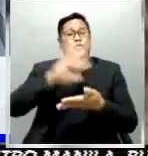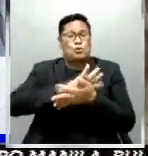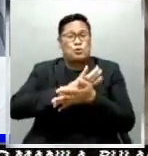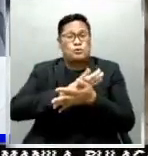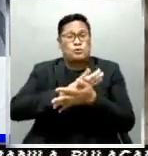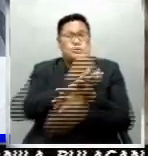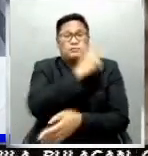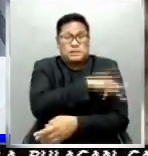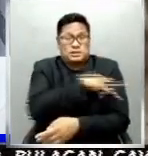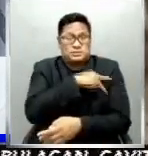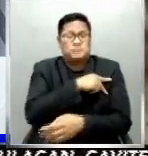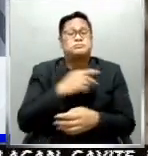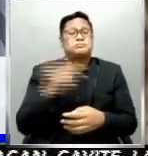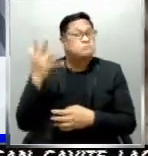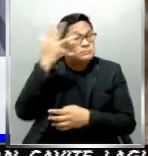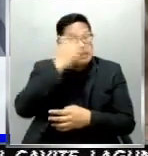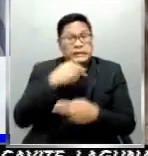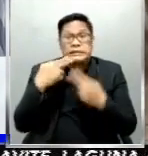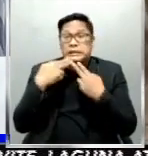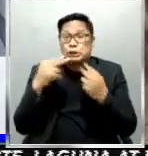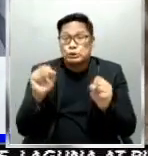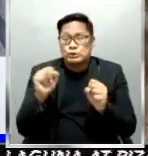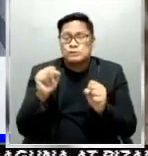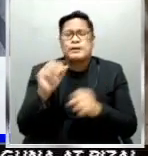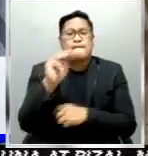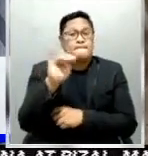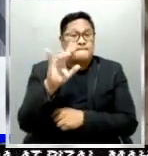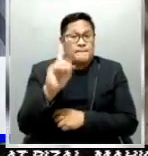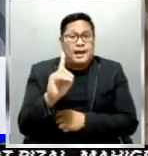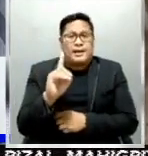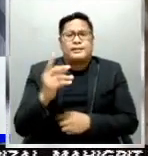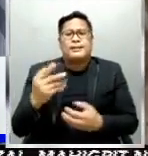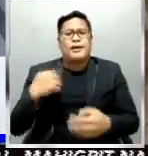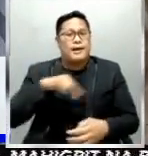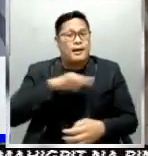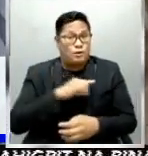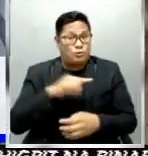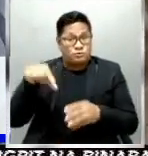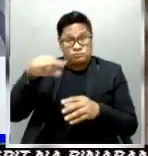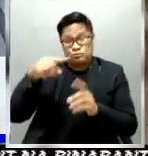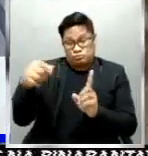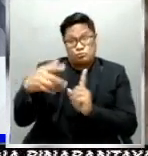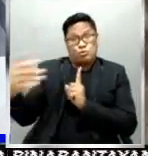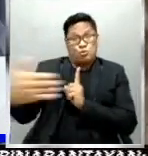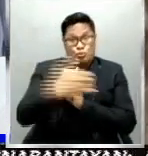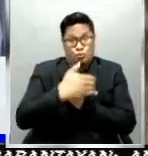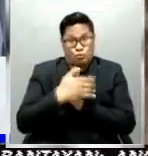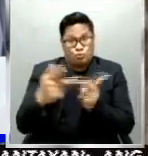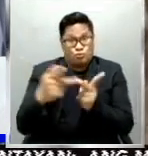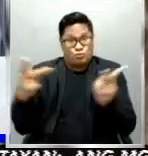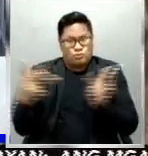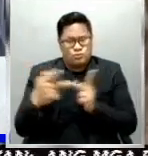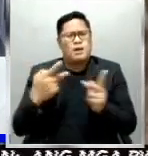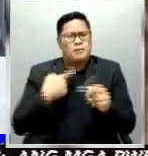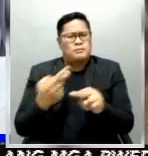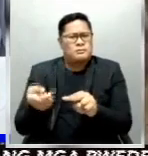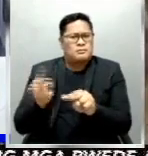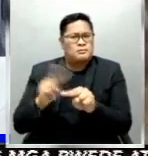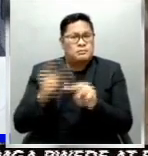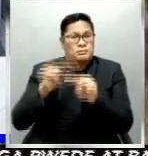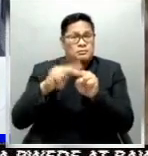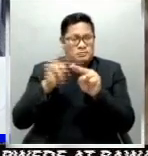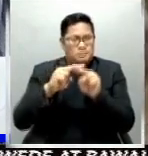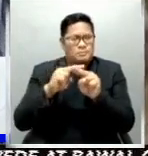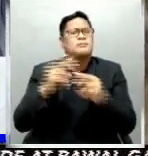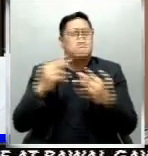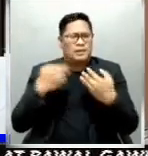naman, doon naman po sa mild at asymptomatic ang ating pong mga quarantine facilities ay may mga karagdagan pang mga bed spaces na pwede